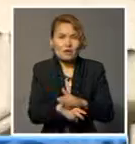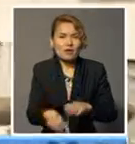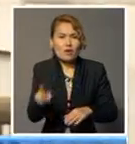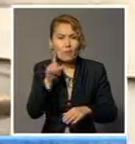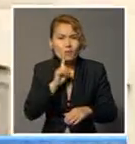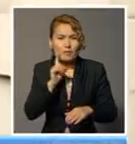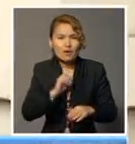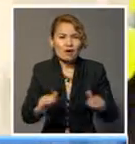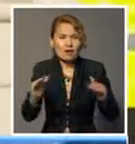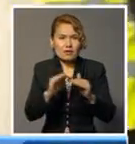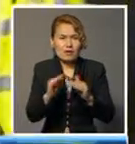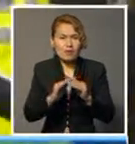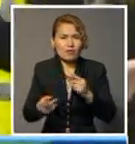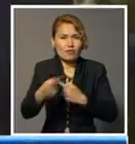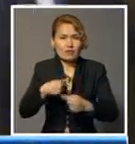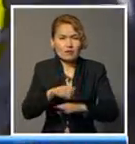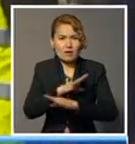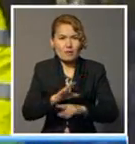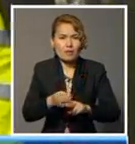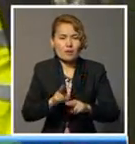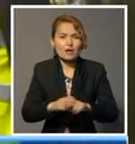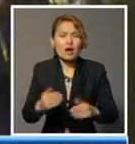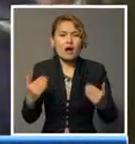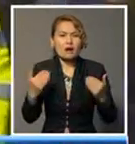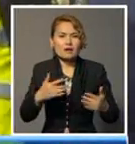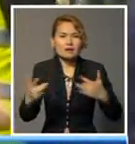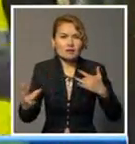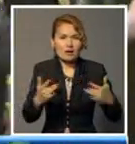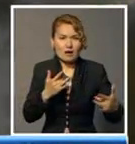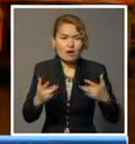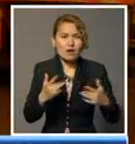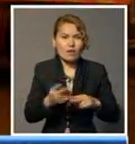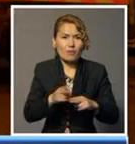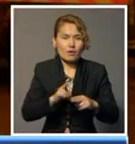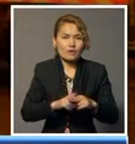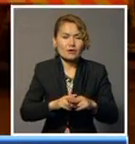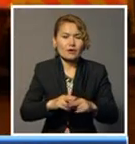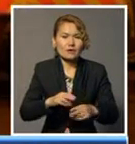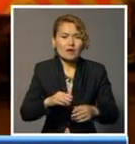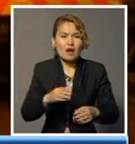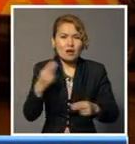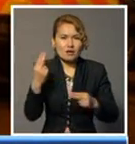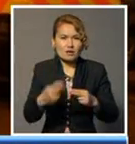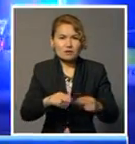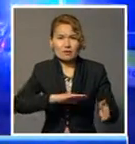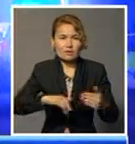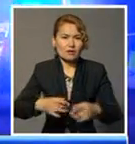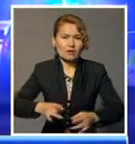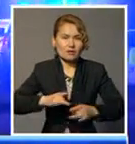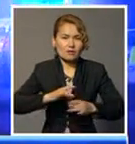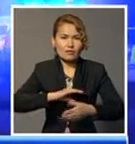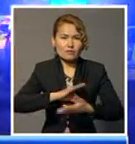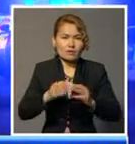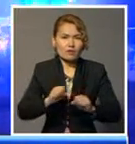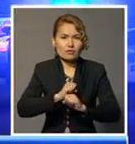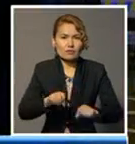билігі шұғыл отырысқа жиналды. Ал Тереза Мэй трагедияға байланысты сайлауалды науқанын кейінге қалдырды. Біріккен корольдік жұртына әлем елдерінің лидерлері көңіл айтып